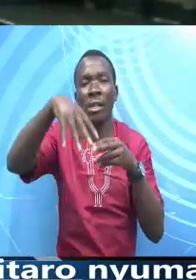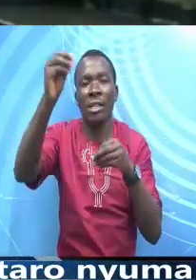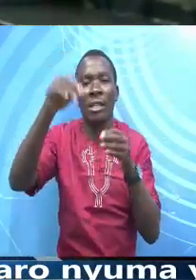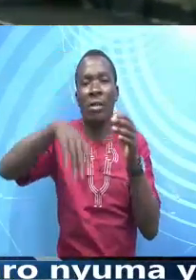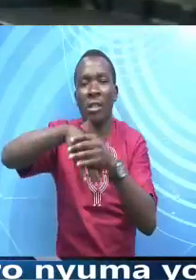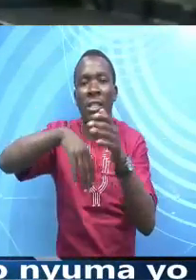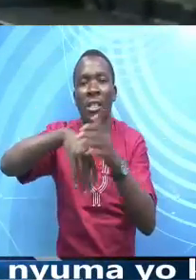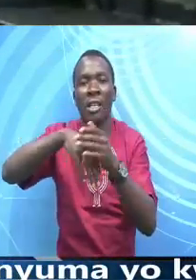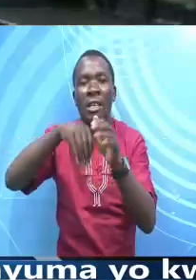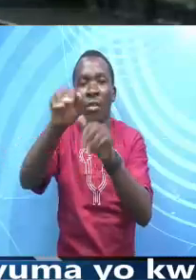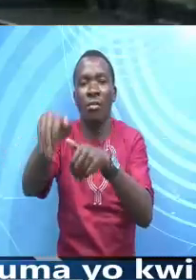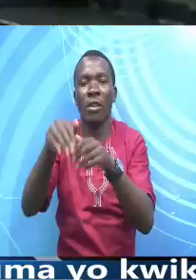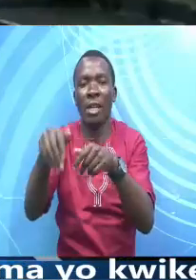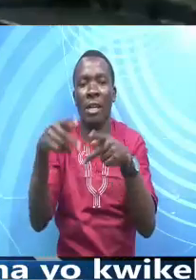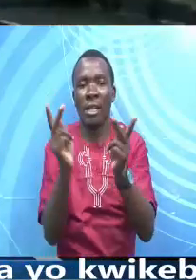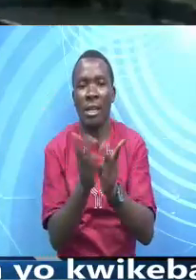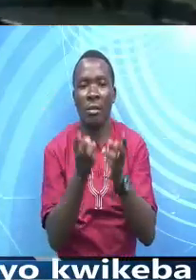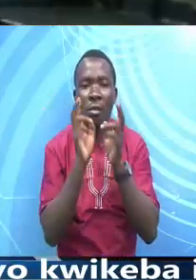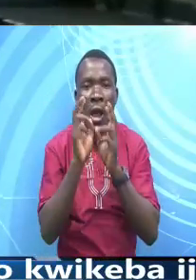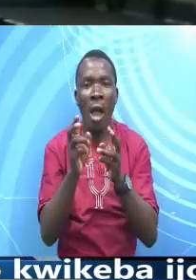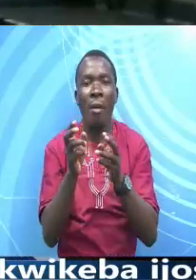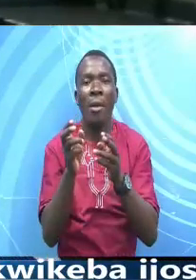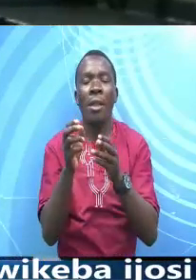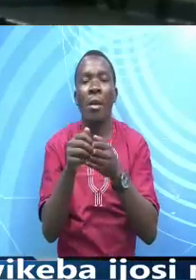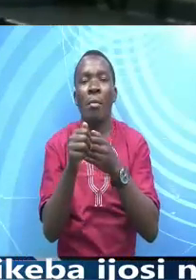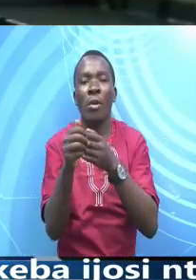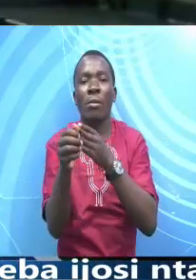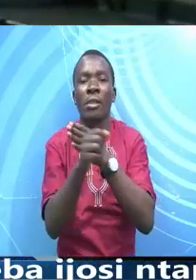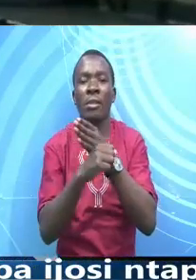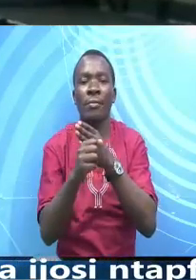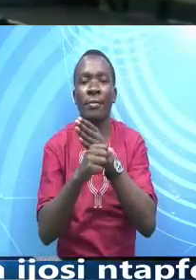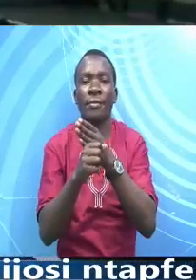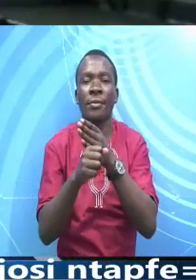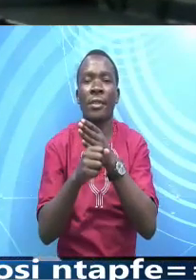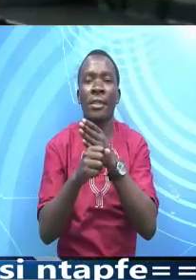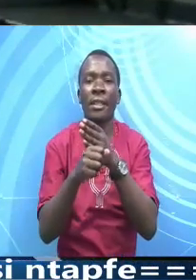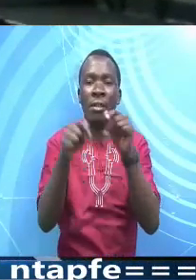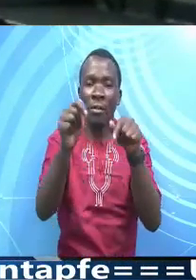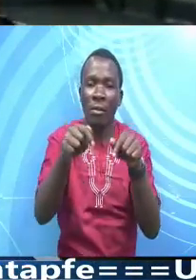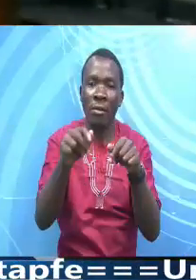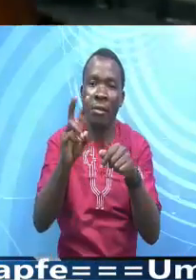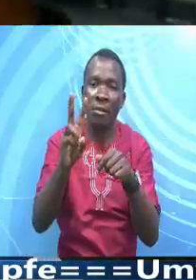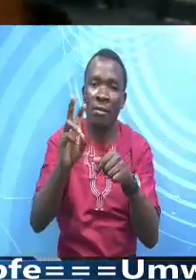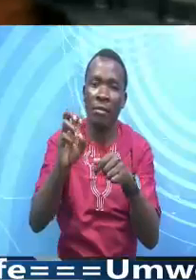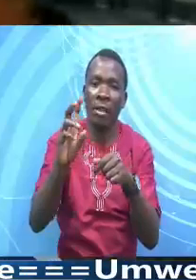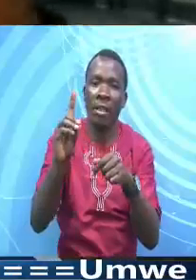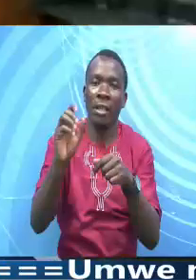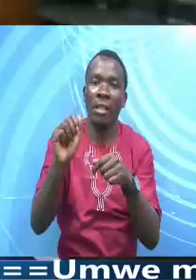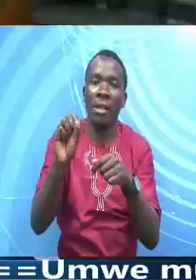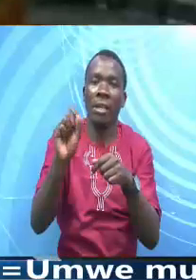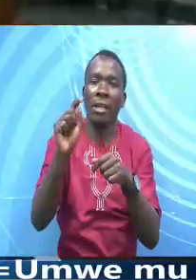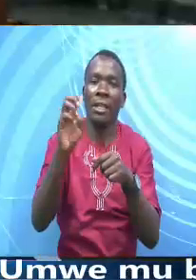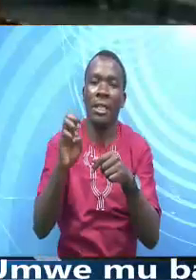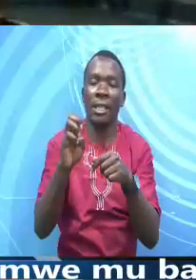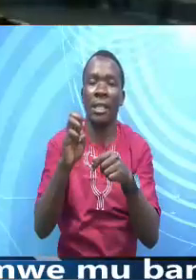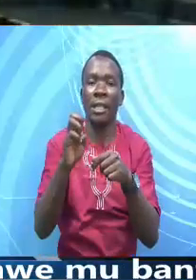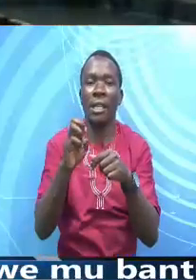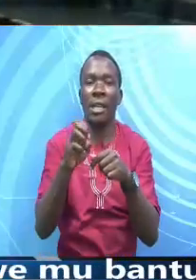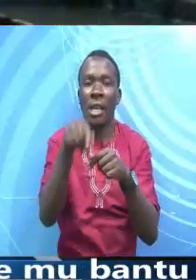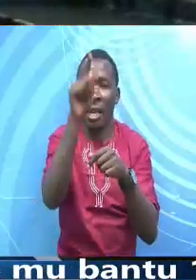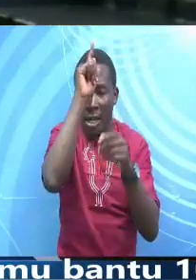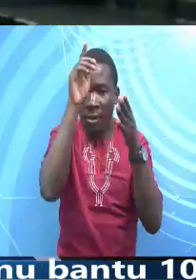twasanze inzego z'umutekano ndetse n'umunyamabanga nshingwabikorwa w'uyu murenge wa Gisenyi Bwana Vedaste abaturage bamaze gufatwa barenze ku masaha